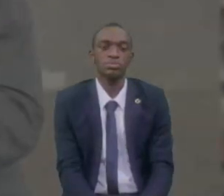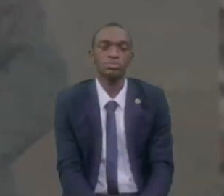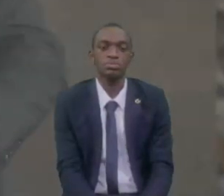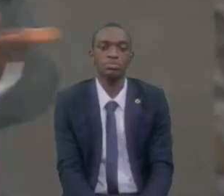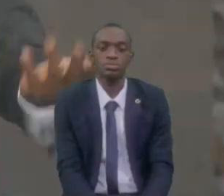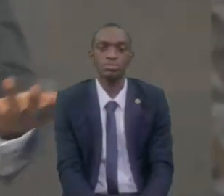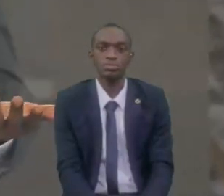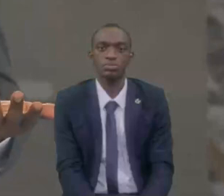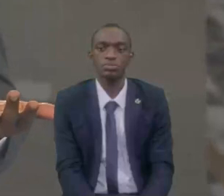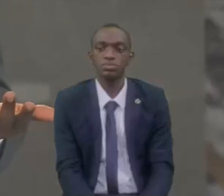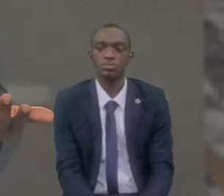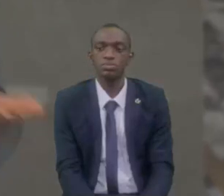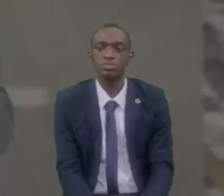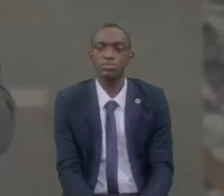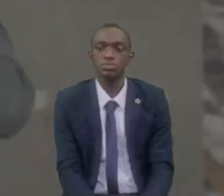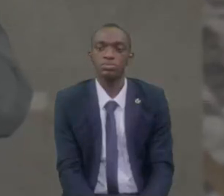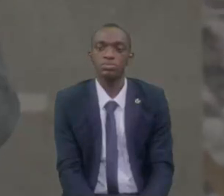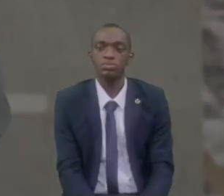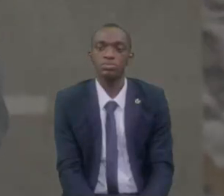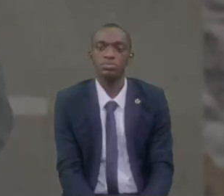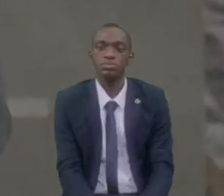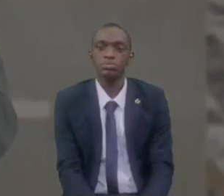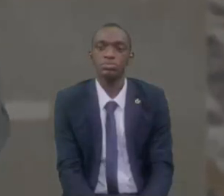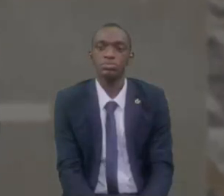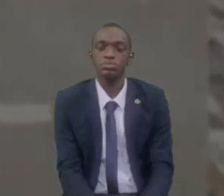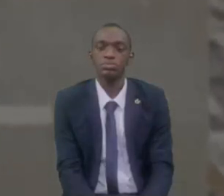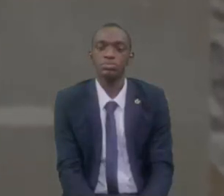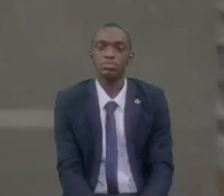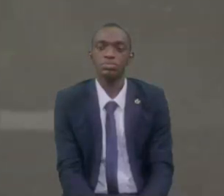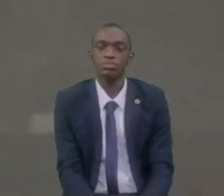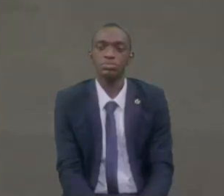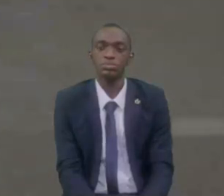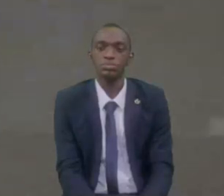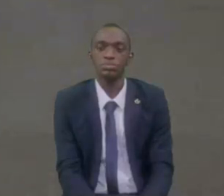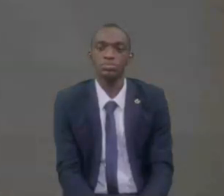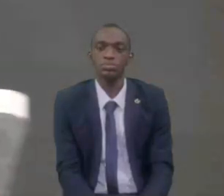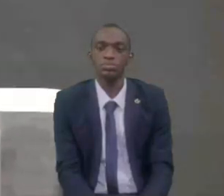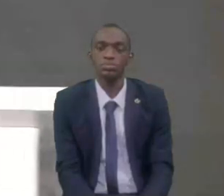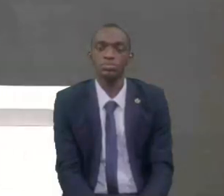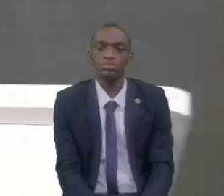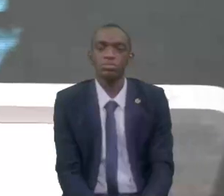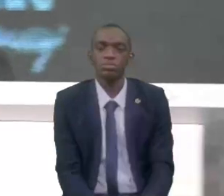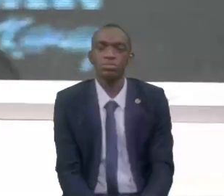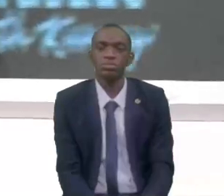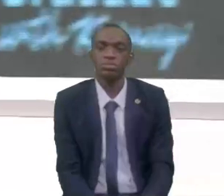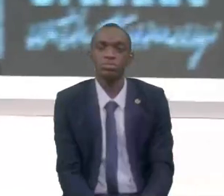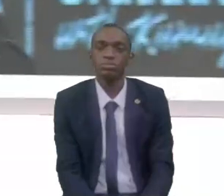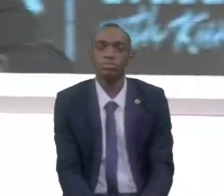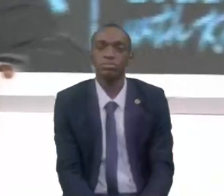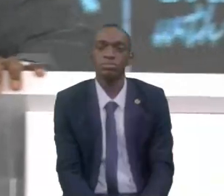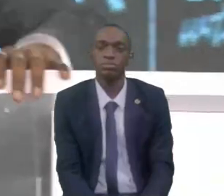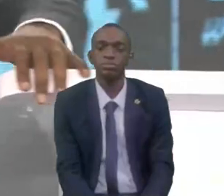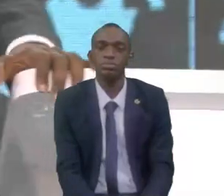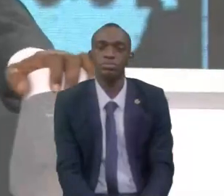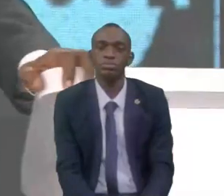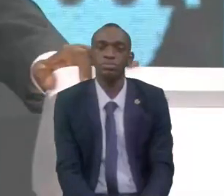pas négligence, c'est pas manque de prière, nous ouvrons nos bouches et nous commençons à dire des choses que nous ne devrions pas dire contre Dieu